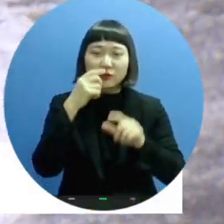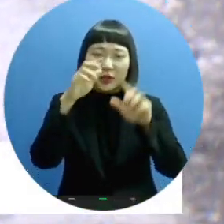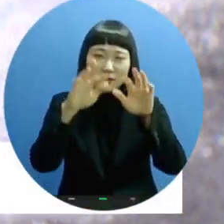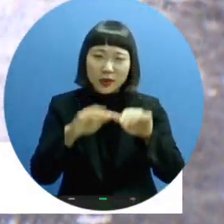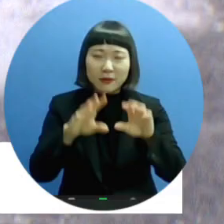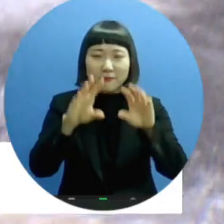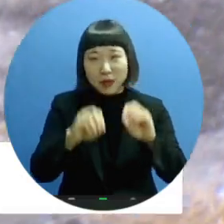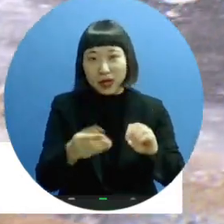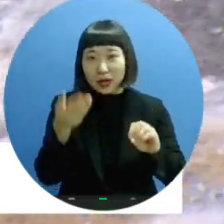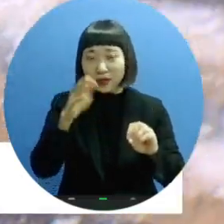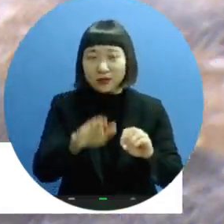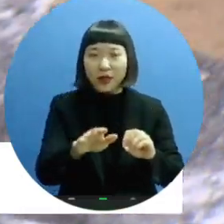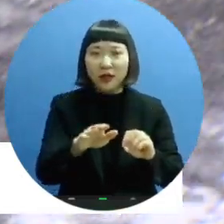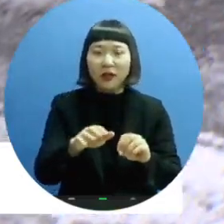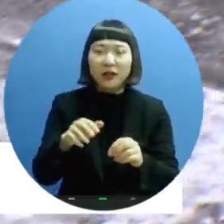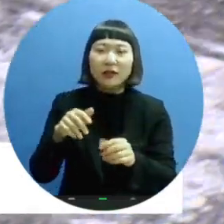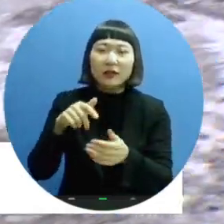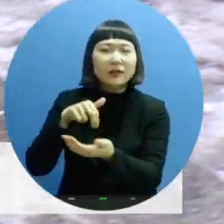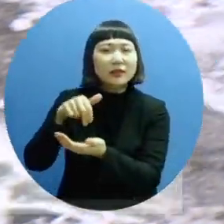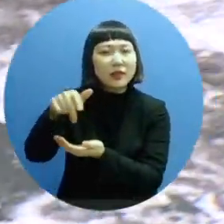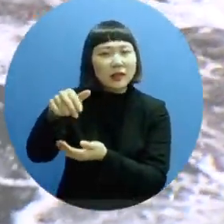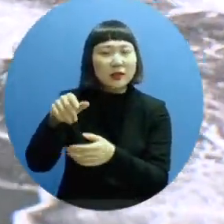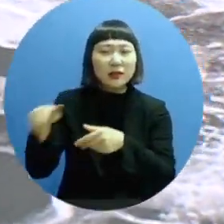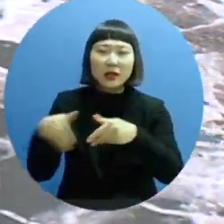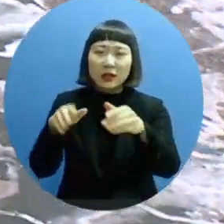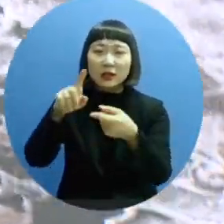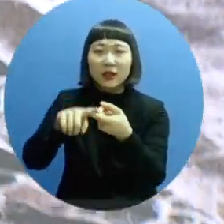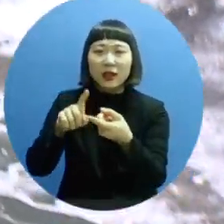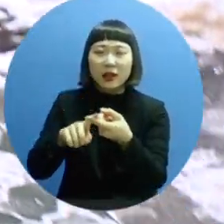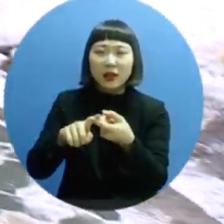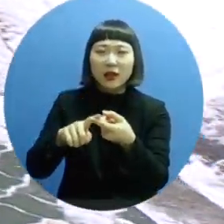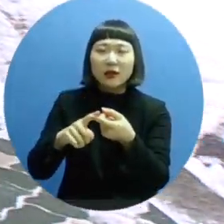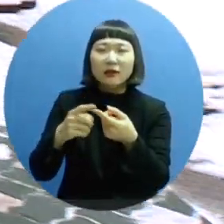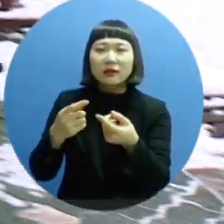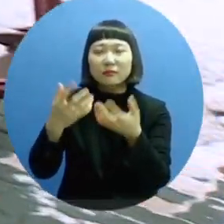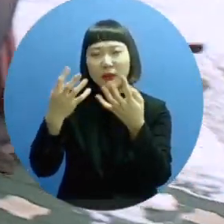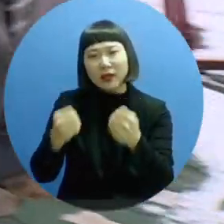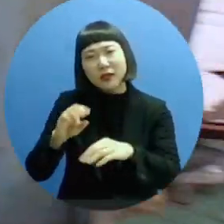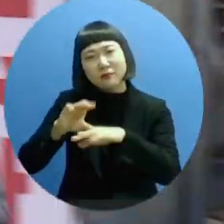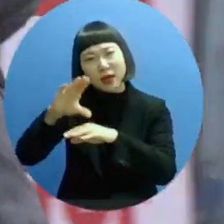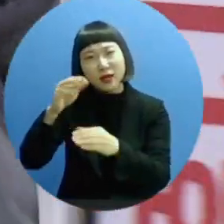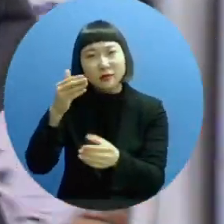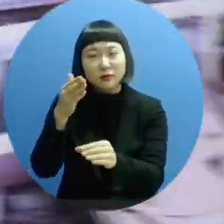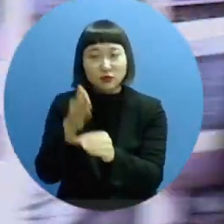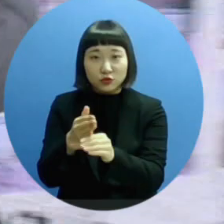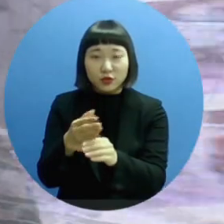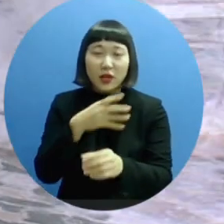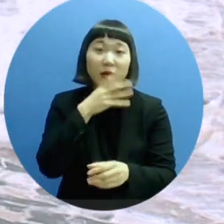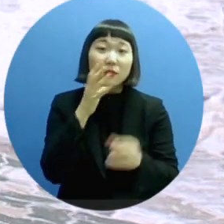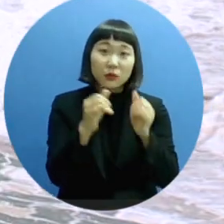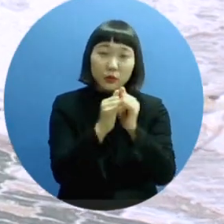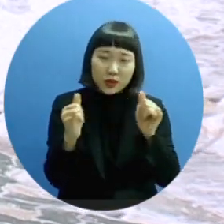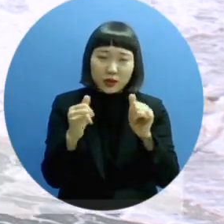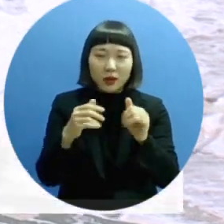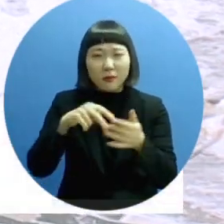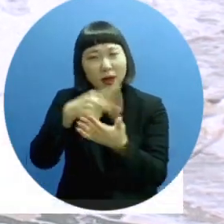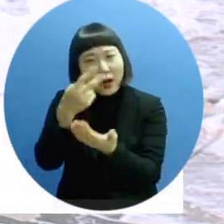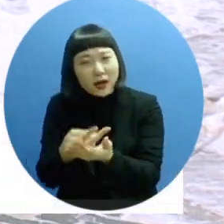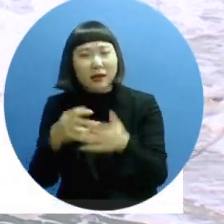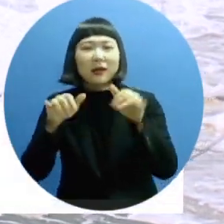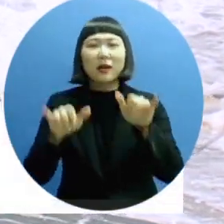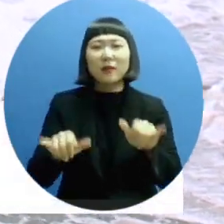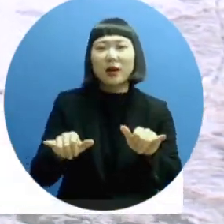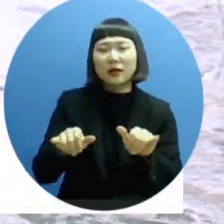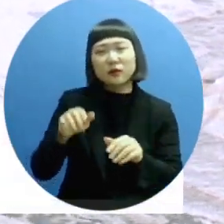다릅니다. 어르신들은 혹여나 넘어질까 조심조심 발걸음을 옮깁니다. 빨리 걷지